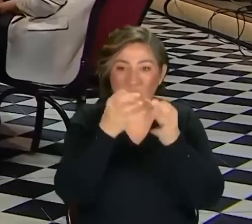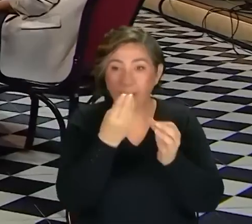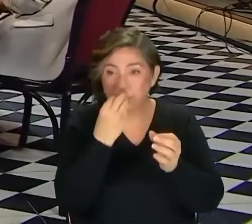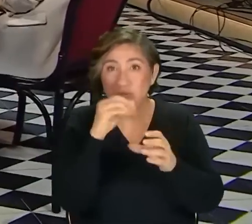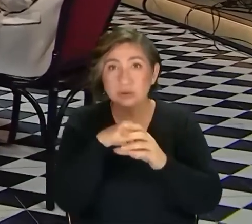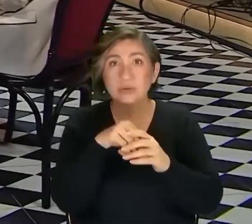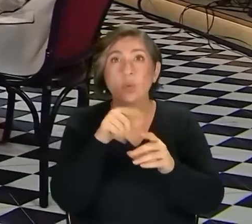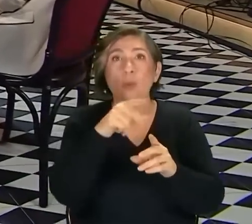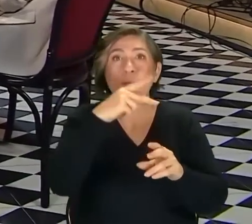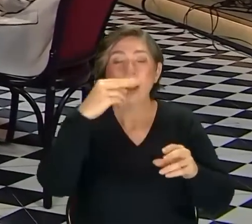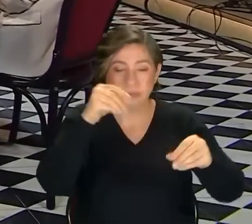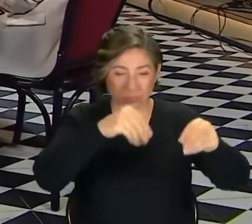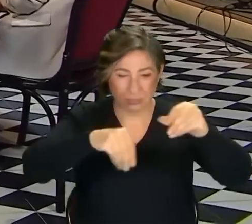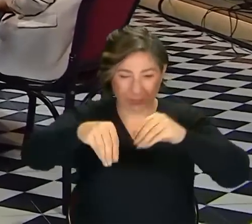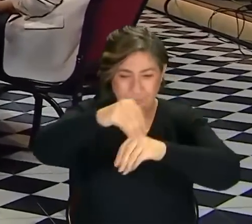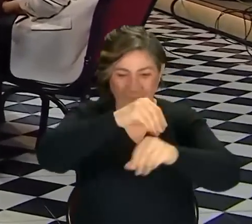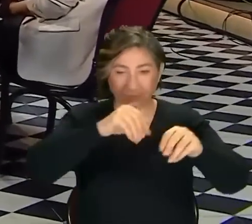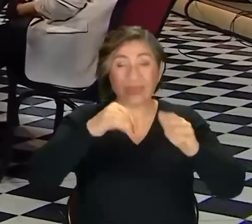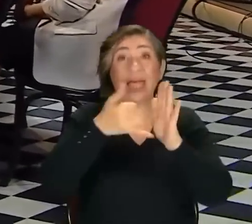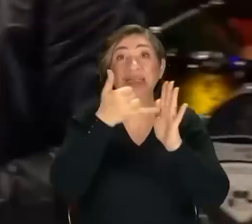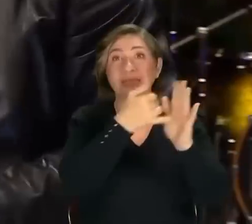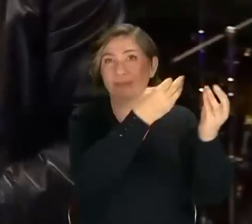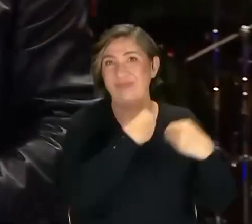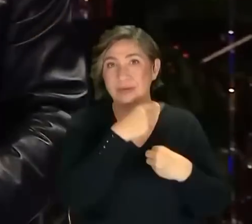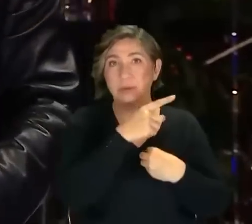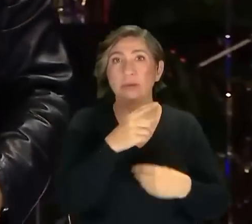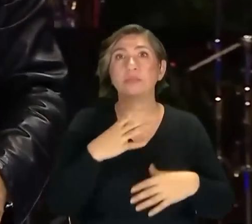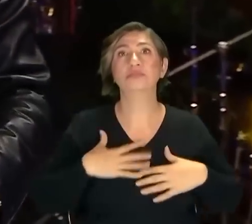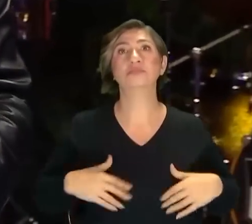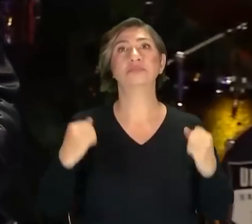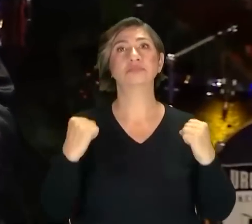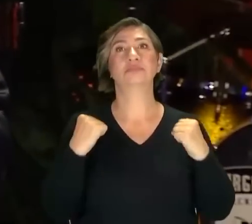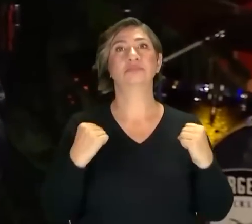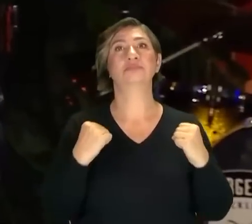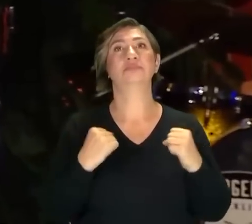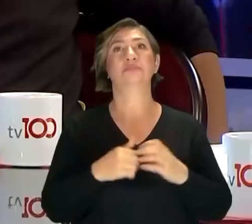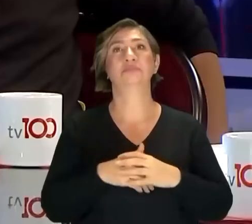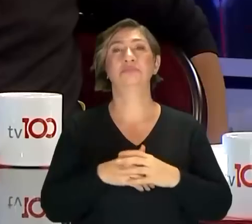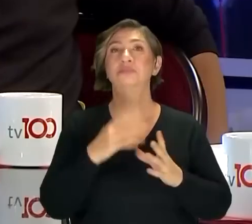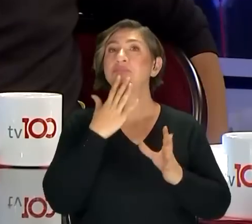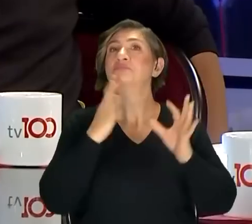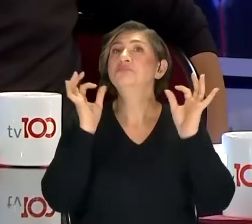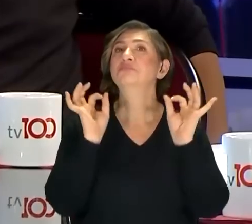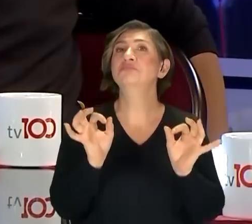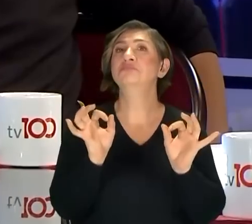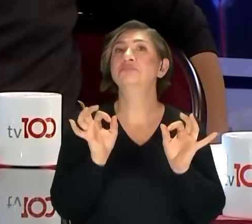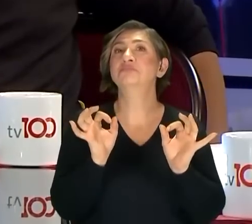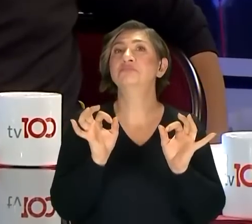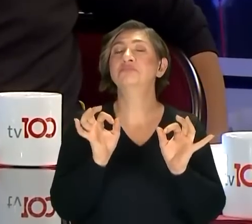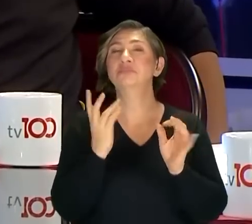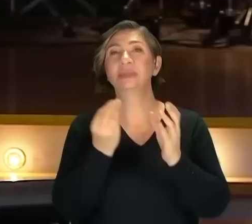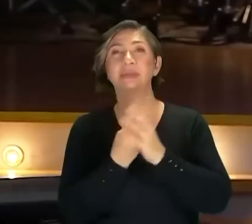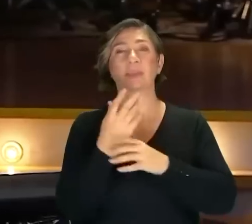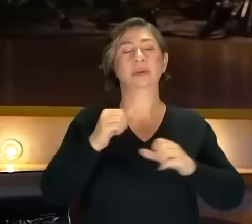yediğim için. O baharatları koydum. Gaziantep baharatlarına. Baba hiçbir şey yok. Aa. Nefis. Bir